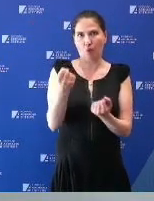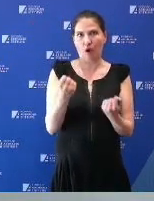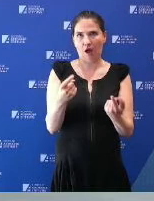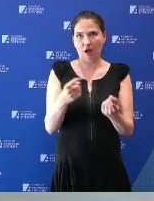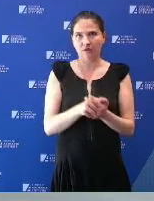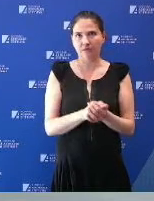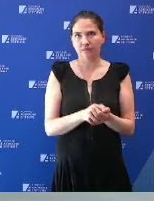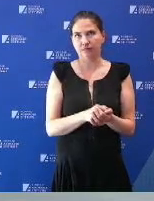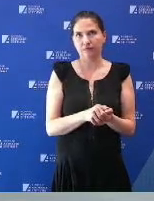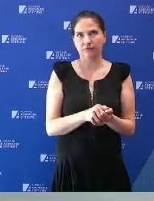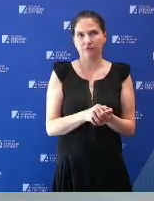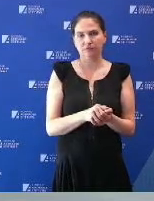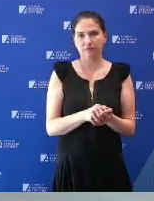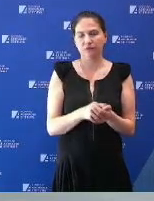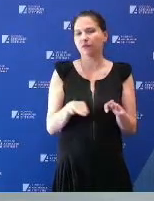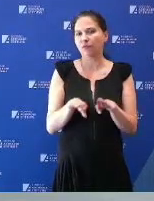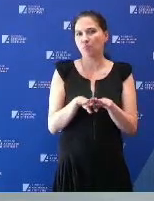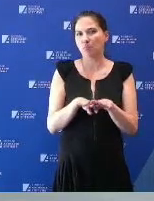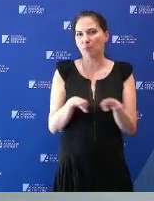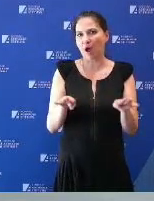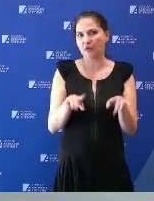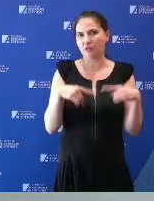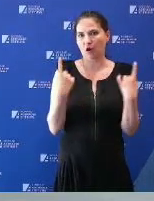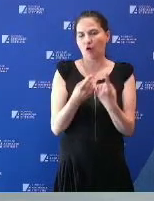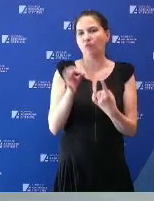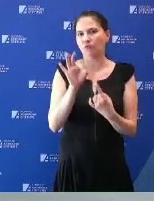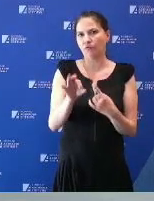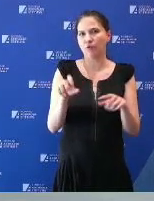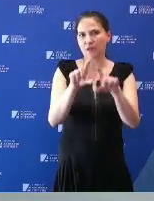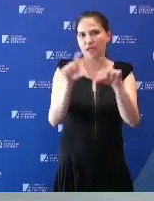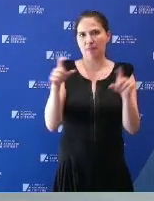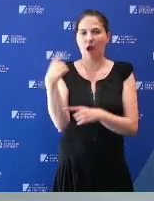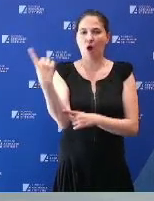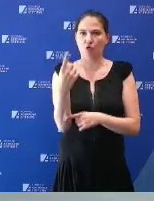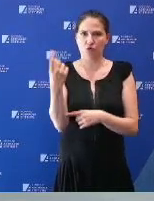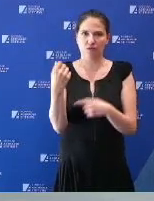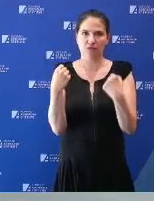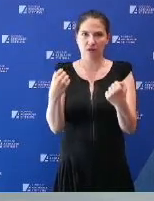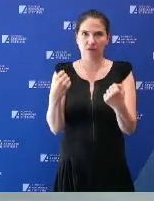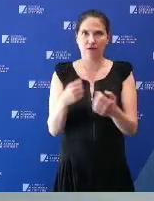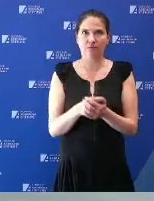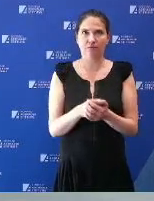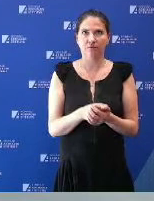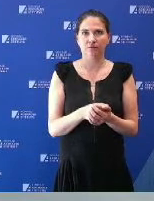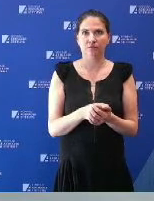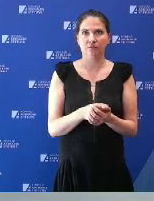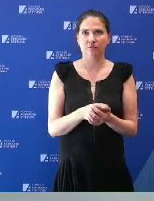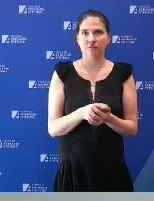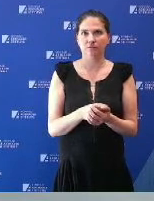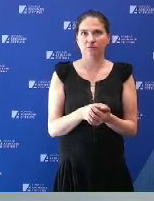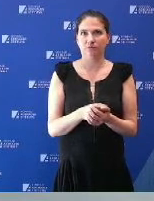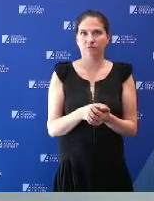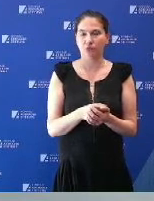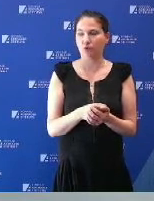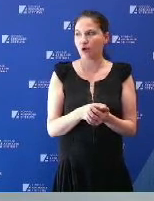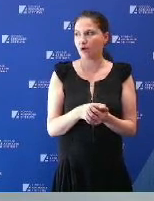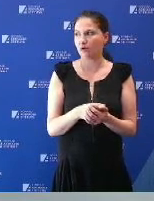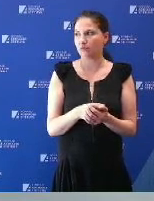es um das Thema autonomes Fahren geht. Das COCA, das ist vollgestopft mit